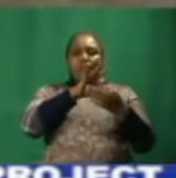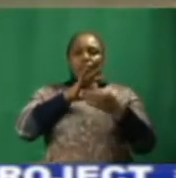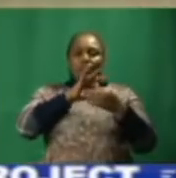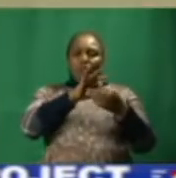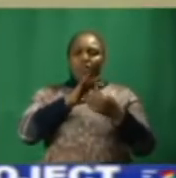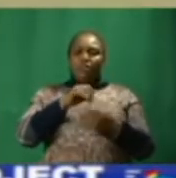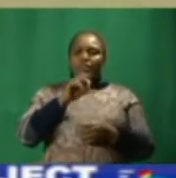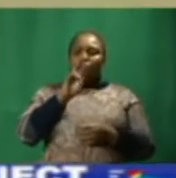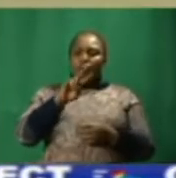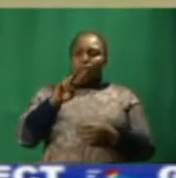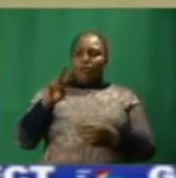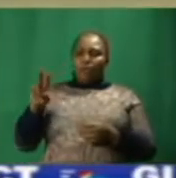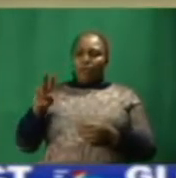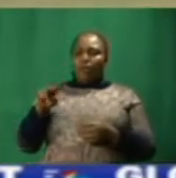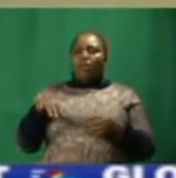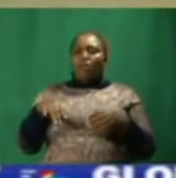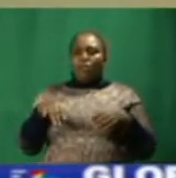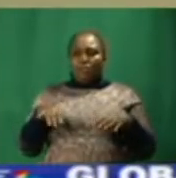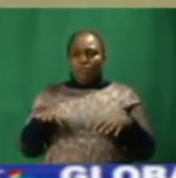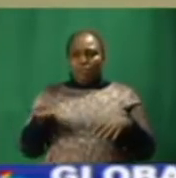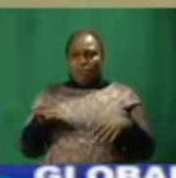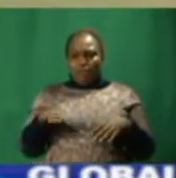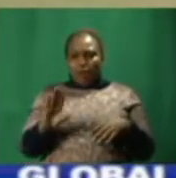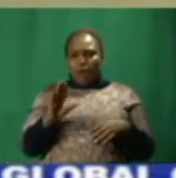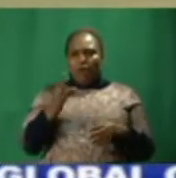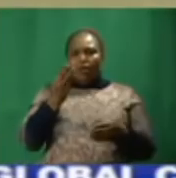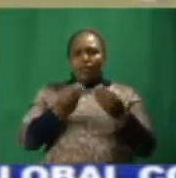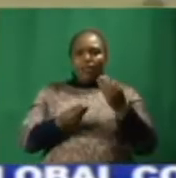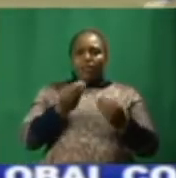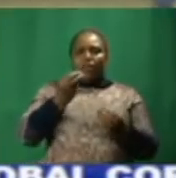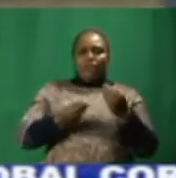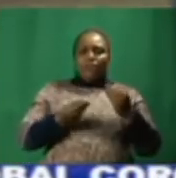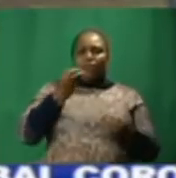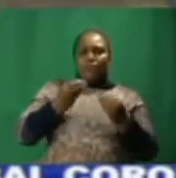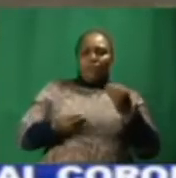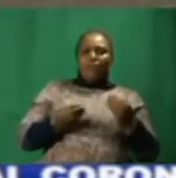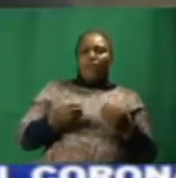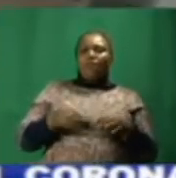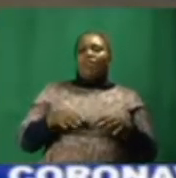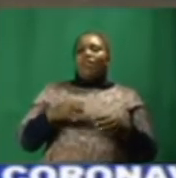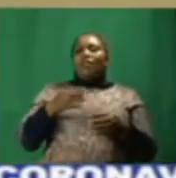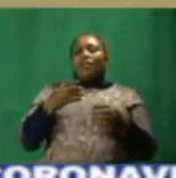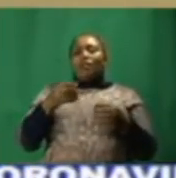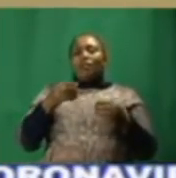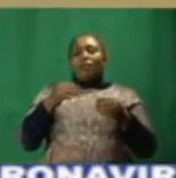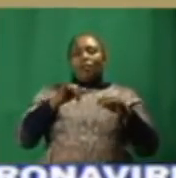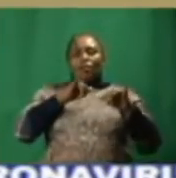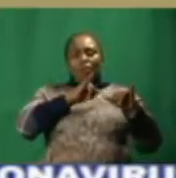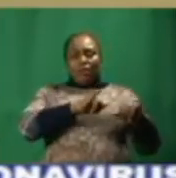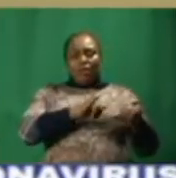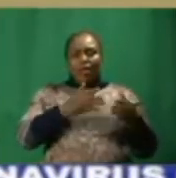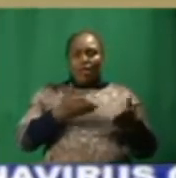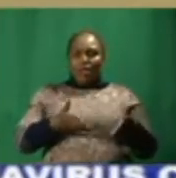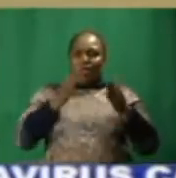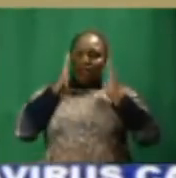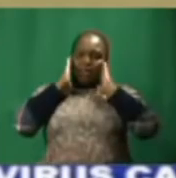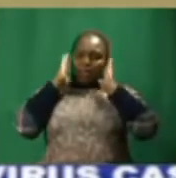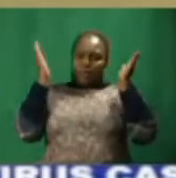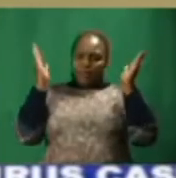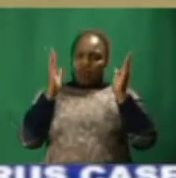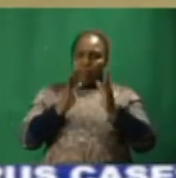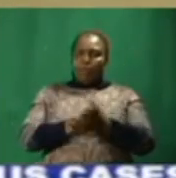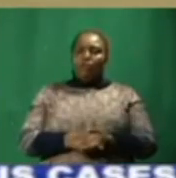ukuthi no akungenwe ebanifaneni lekwatiwa ukuthi ke incumbi yabo batawuhlala kangwana. Malinga ube